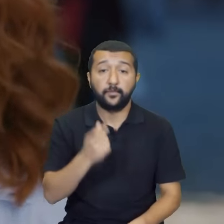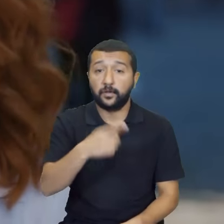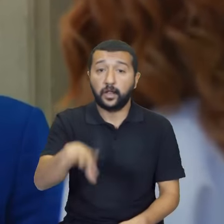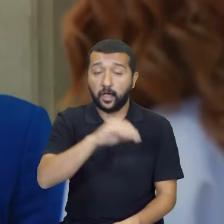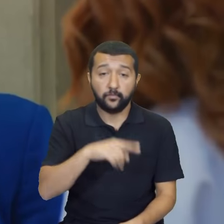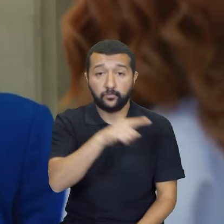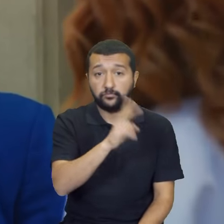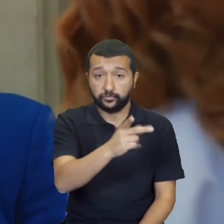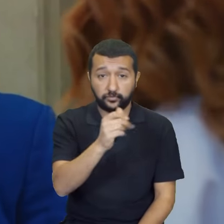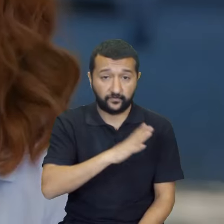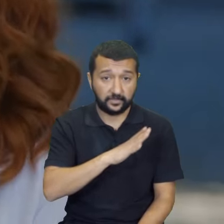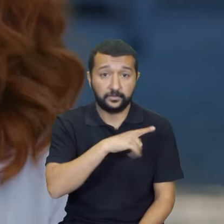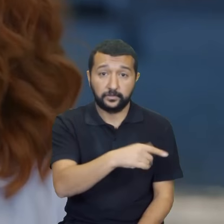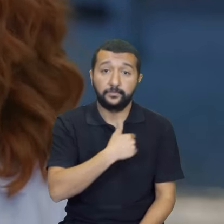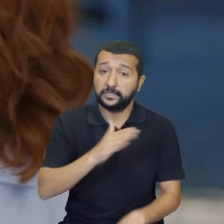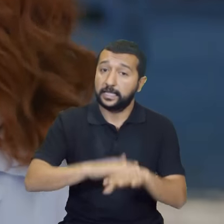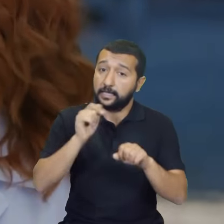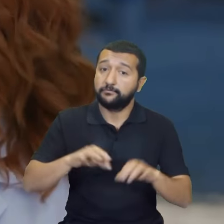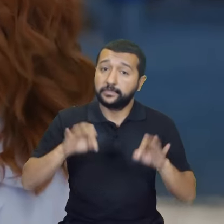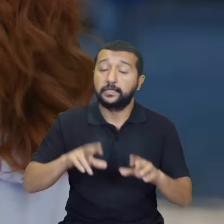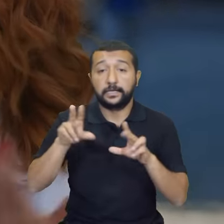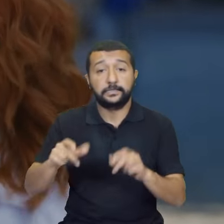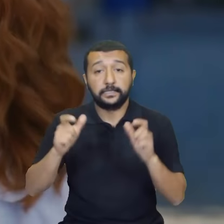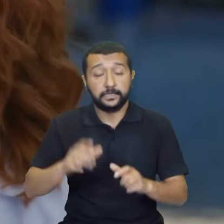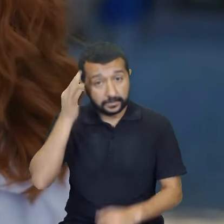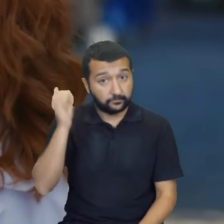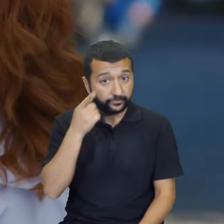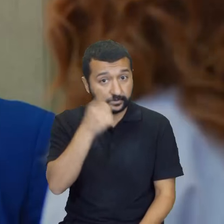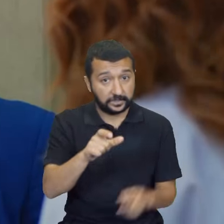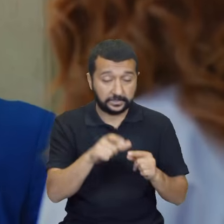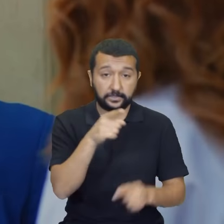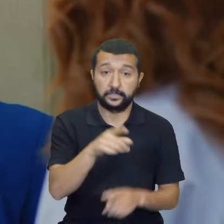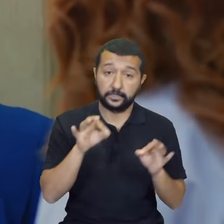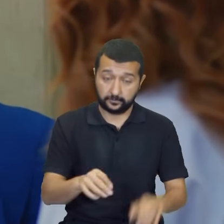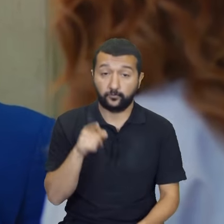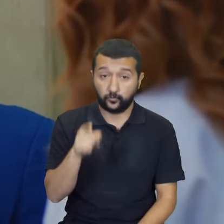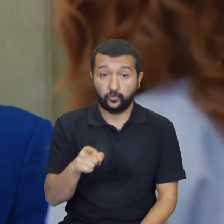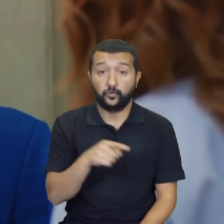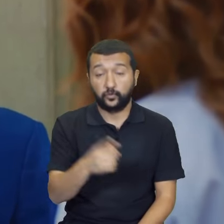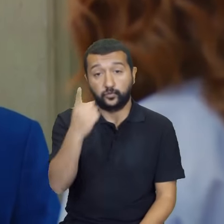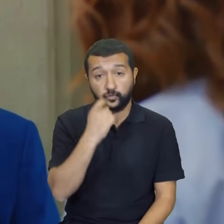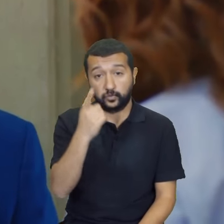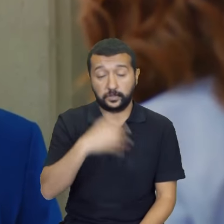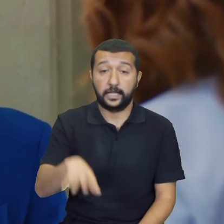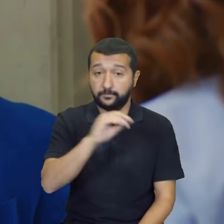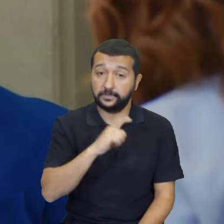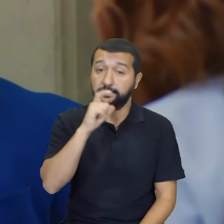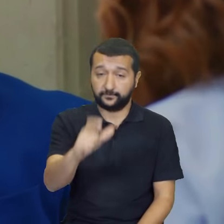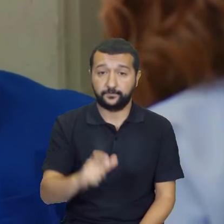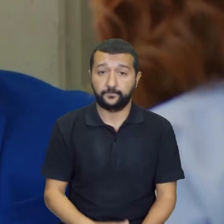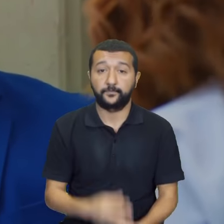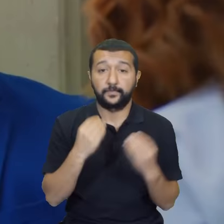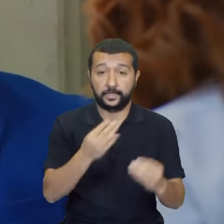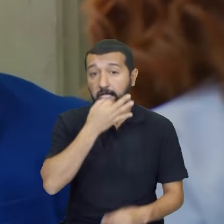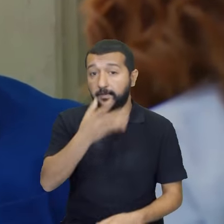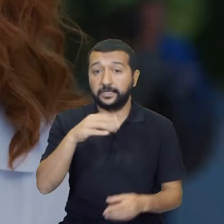parayı? Orada çocukların parası da vardı. Biz ne yapacağız şimdi? Nerede kalacağız? Delirdin mi sen Şener? İşte bu soruların hepsinin cevabı